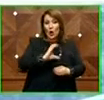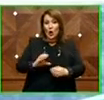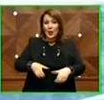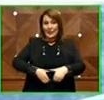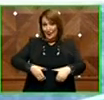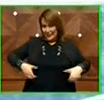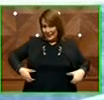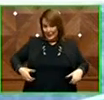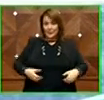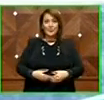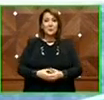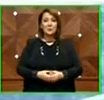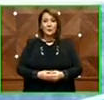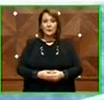البلديه.